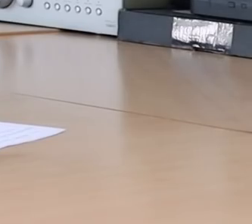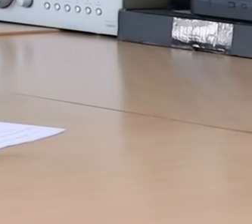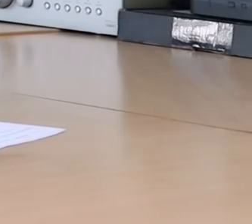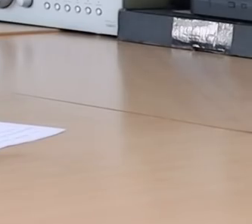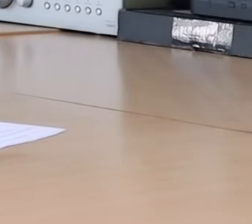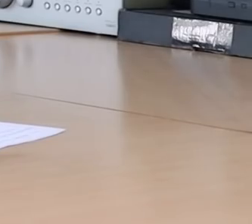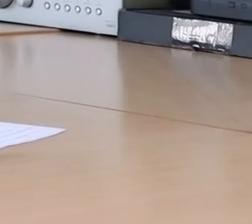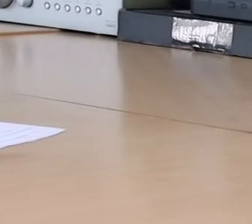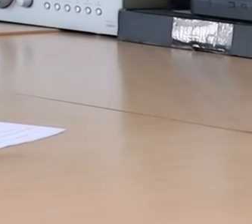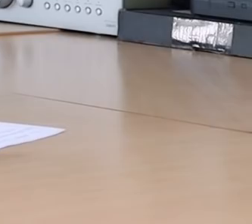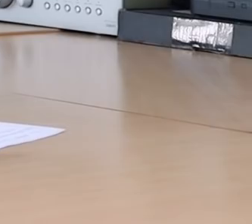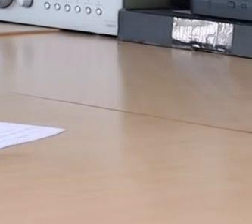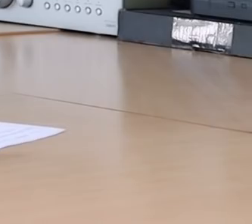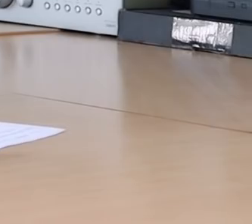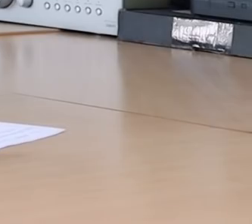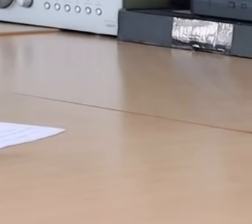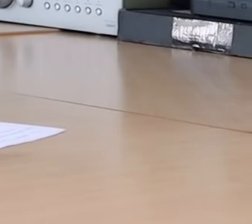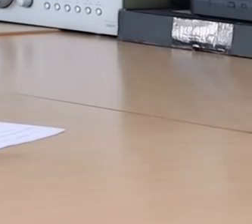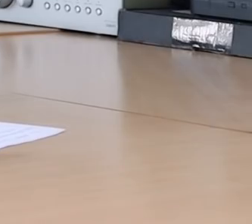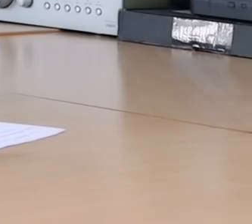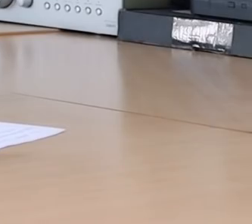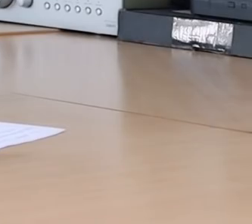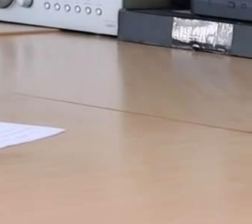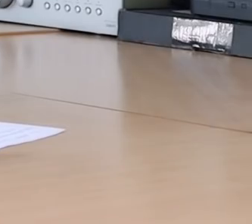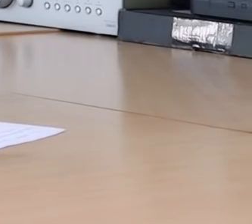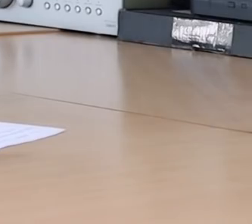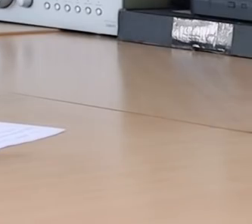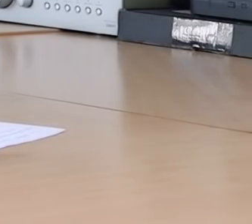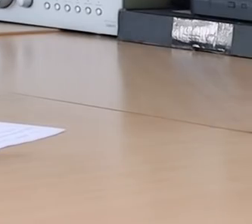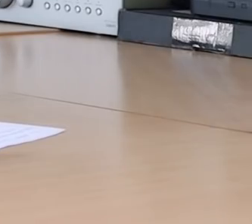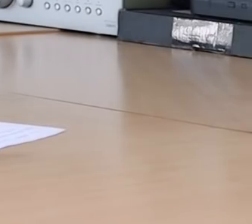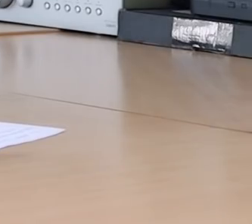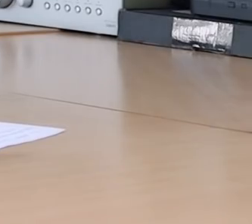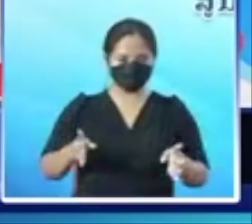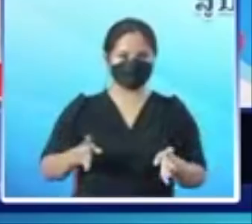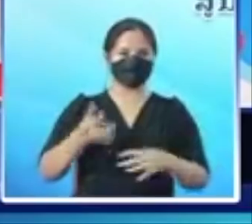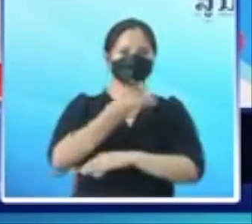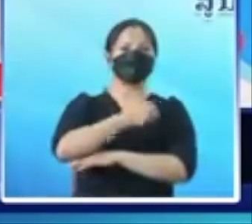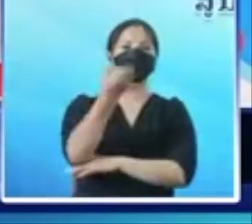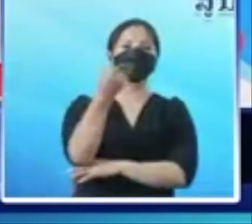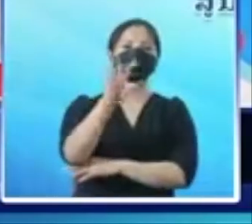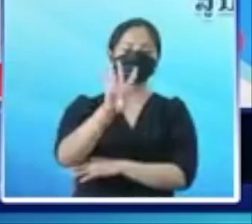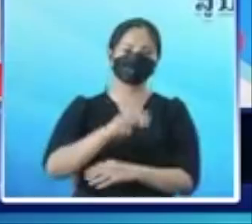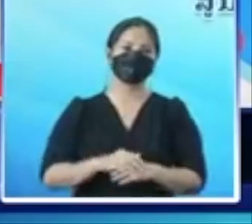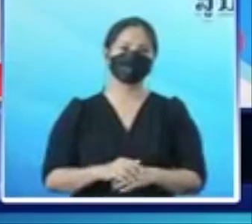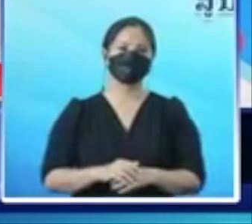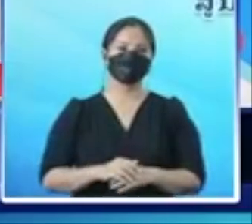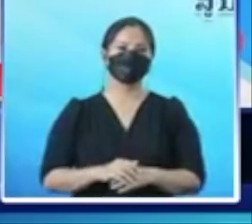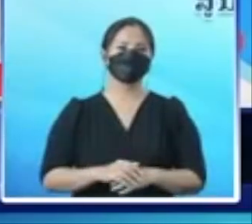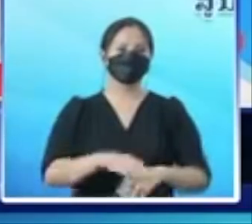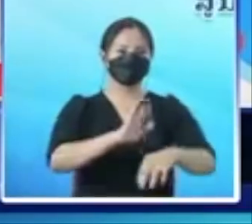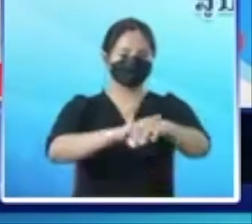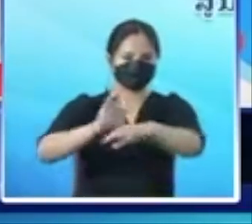นอข่าวอาจจะทำให้เป็นการตื่นตระหนกแล้วก็ไม่ได้เกิดประโยชน์นะฮะอันนี้ก็คงฝากพวกเราทุกคนนะครับ นอกจากนี้ก็ขอสวนเส